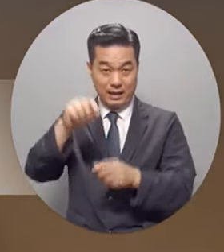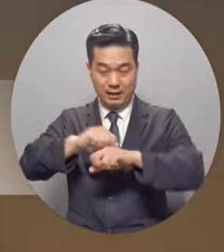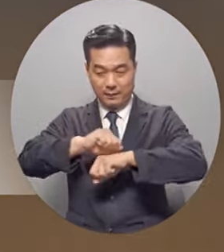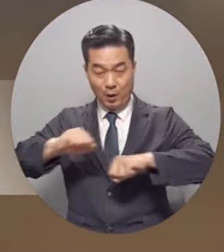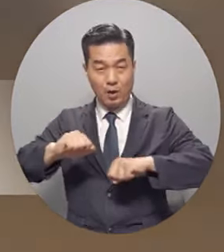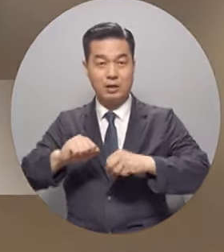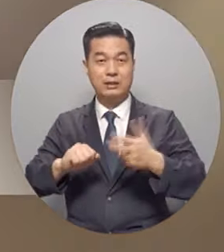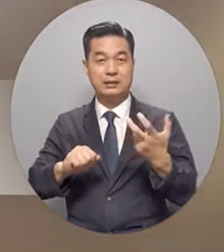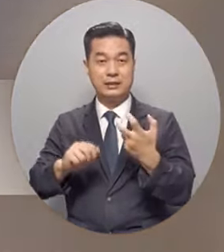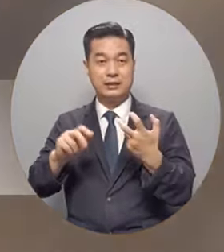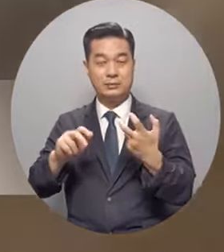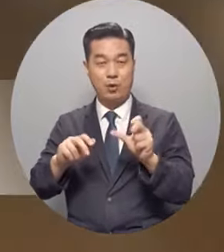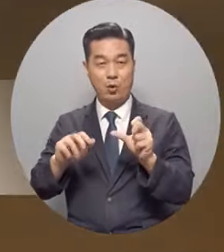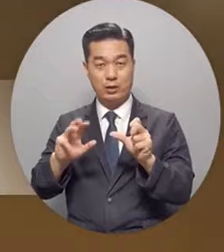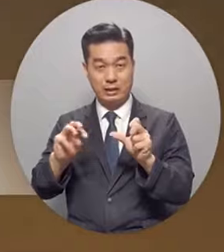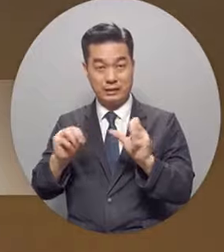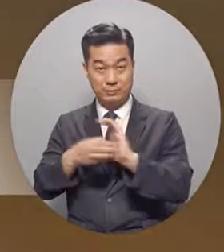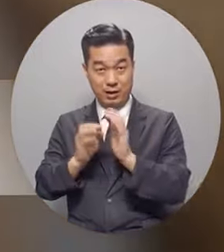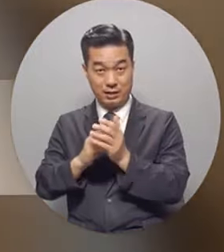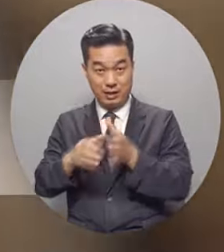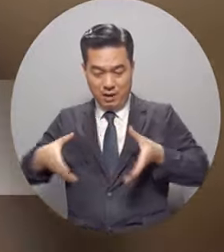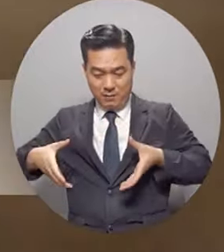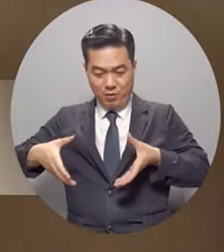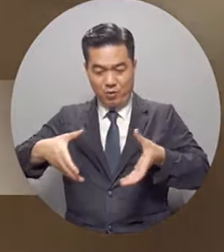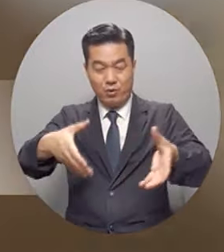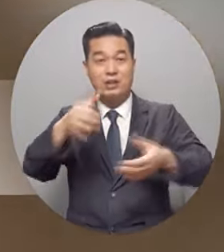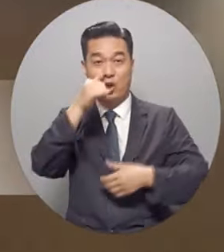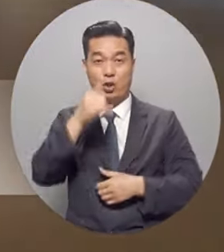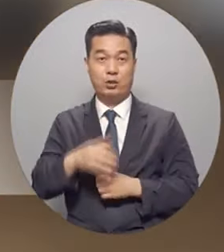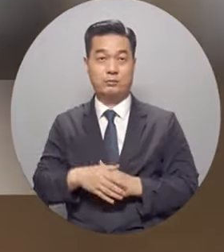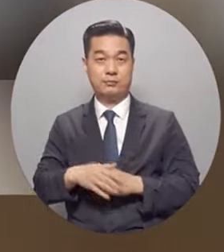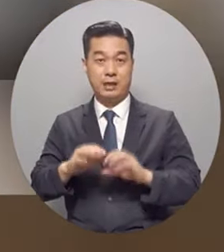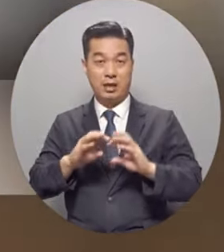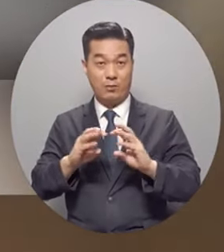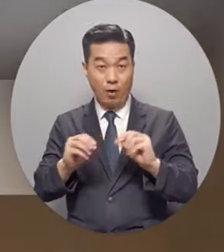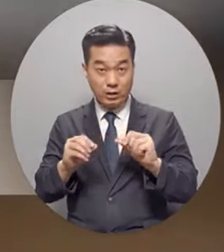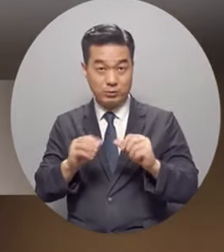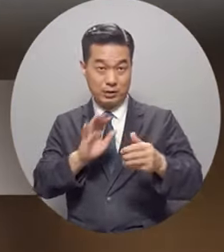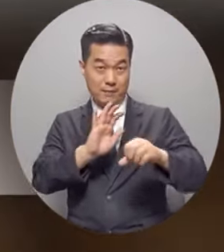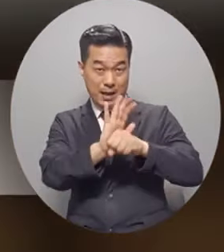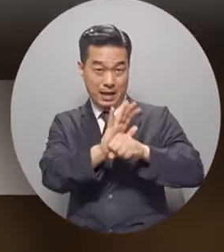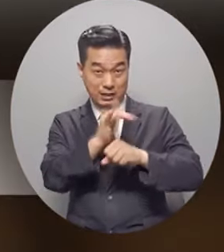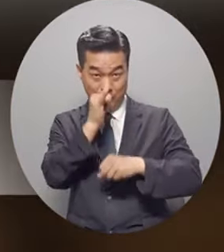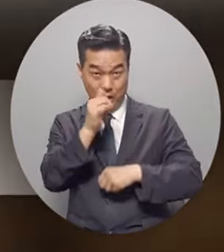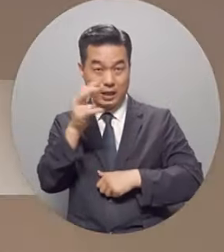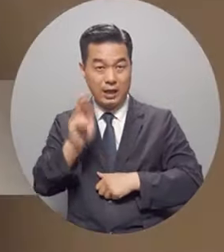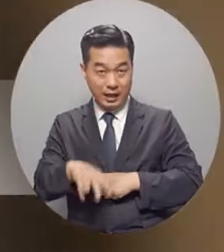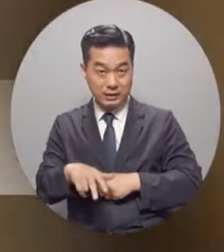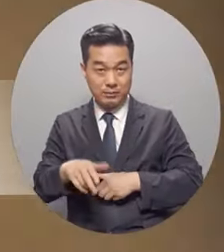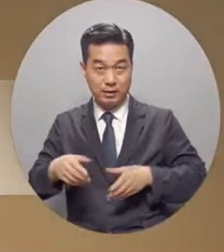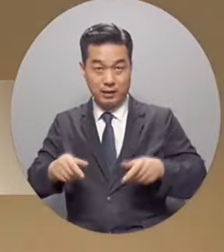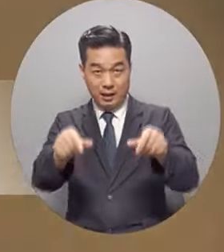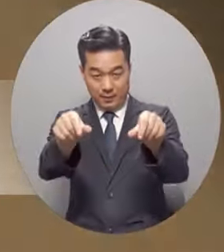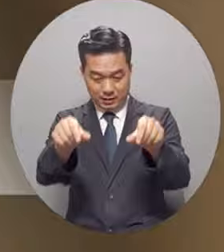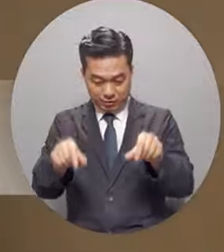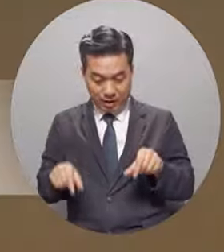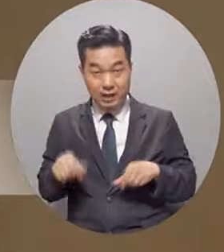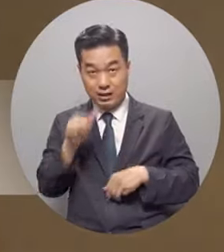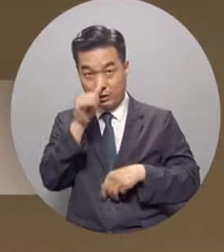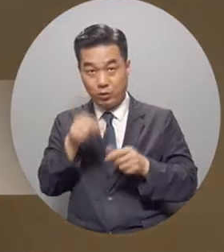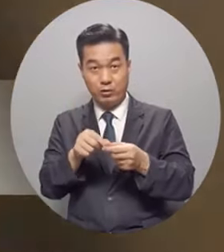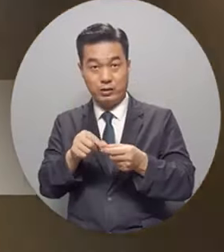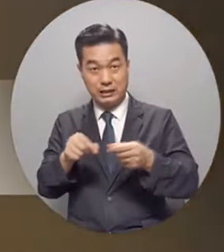75cm 지하 통로가 발견됐습니다 모래 주머니로 앞이 막혀 있지만 궤도가 깔려 있고 길이만